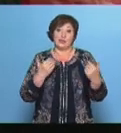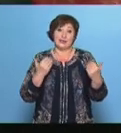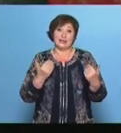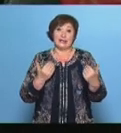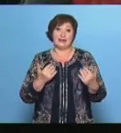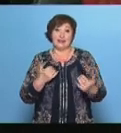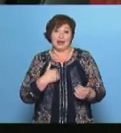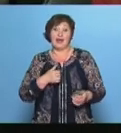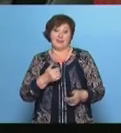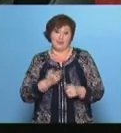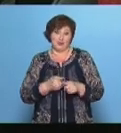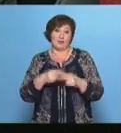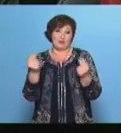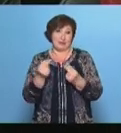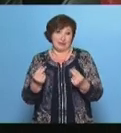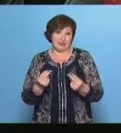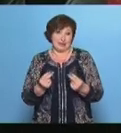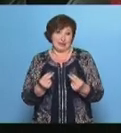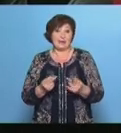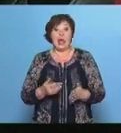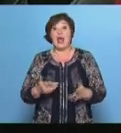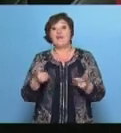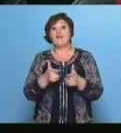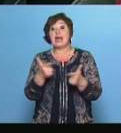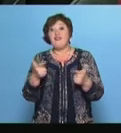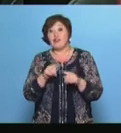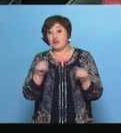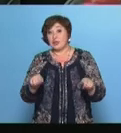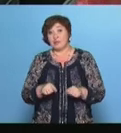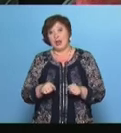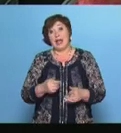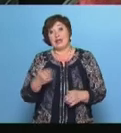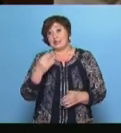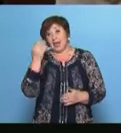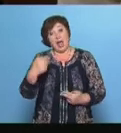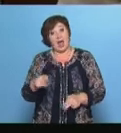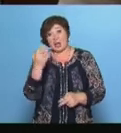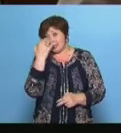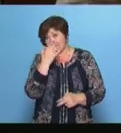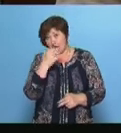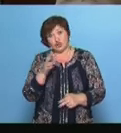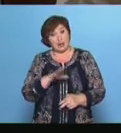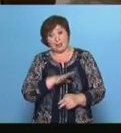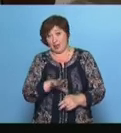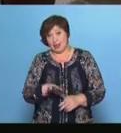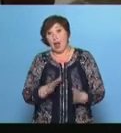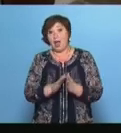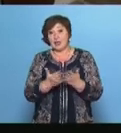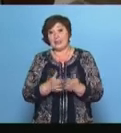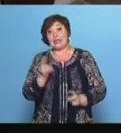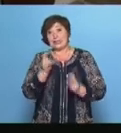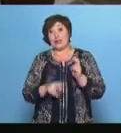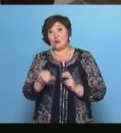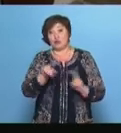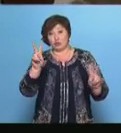Я его и изобразила. Краеведческого издания о промышленности республики для незрячих людей еще не было. Книга завода Удмуртии стала